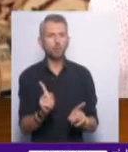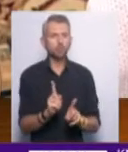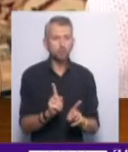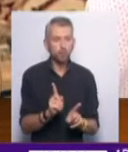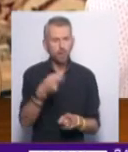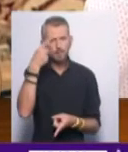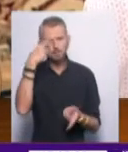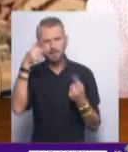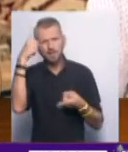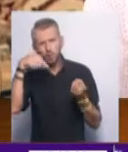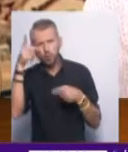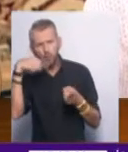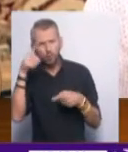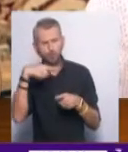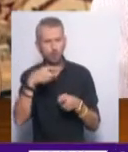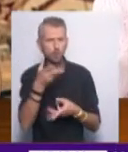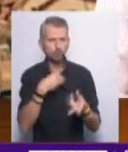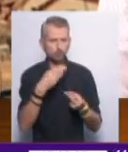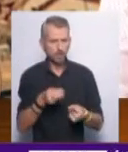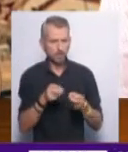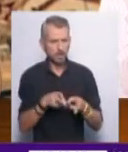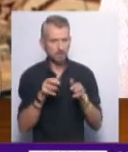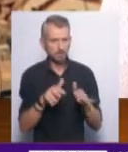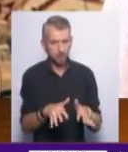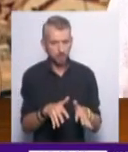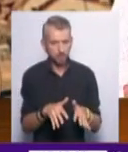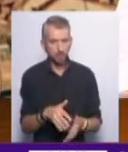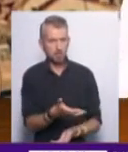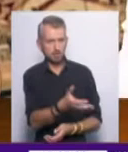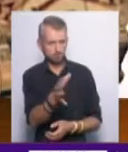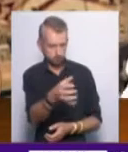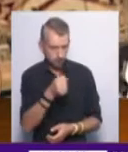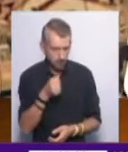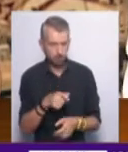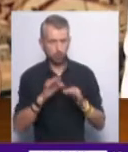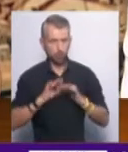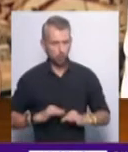і придумує ці якісь штучні кримінальні справи, бери прокурора, бери